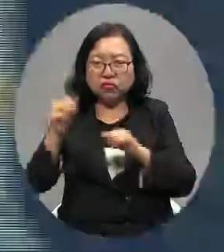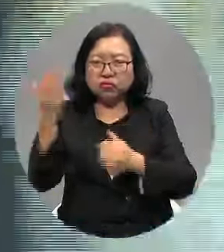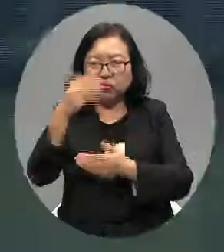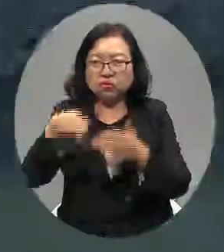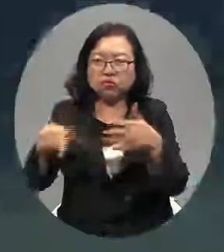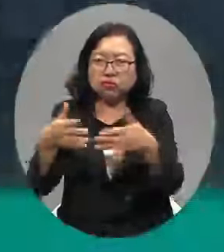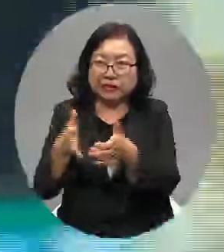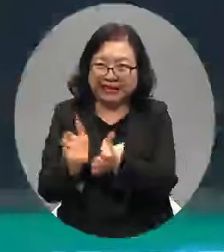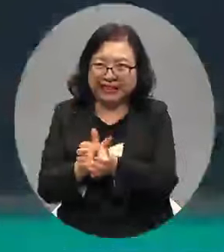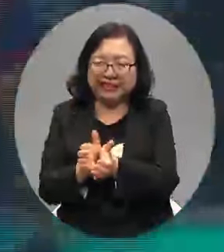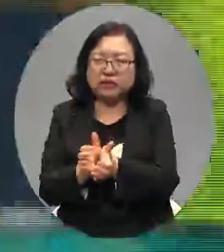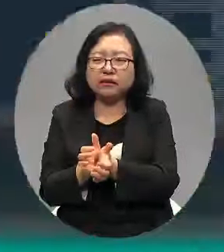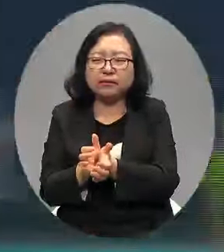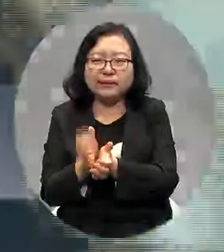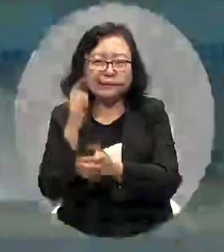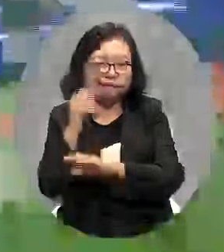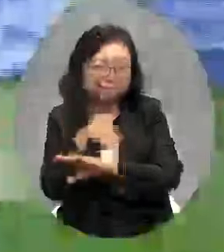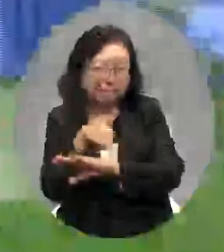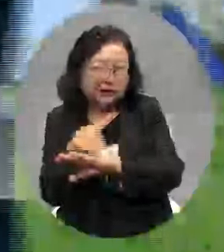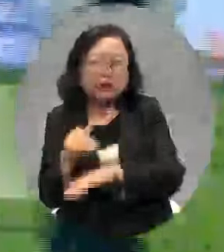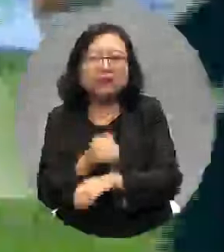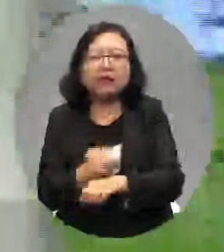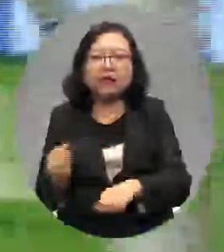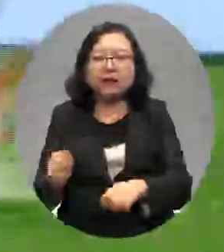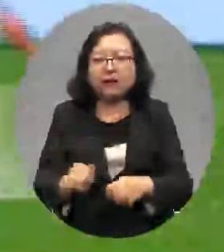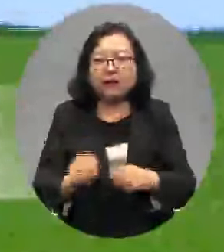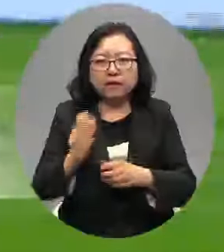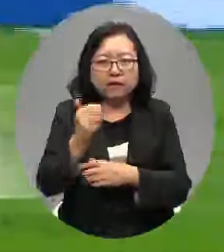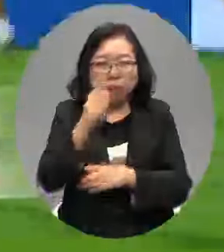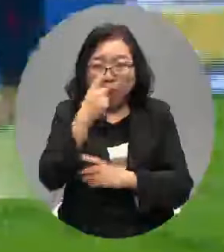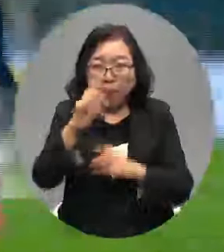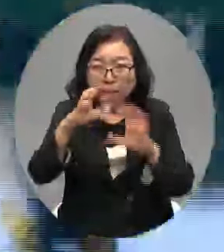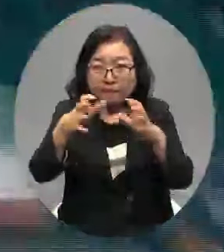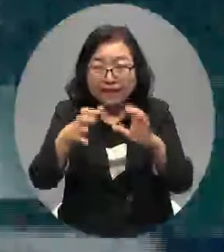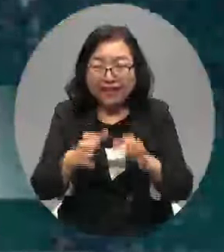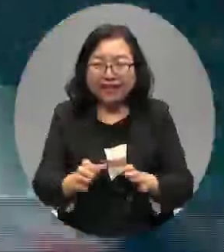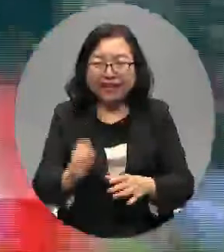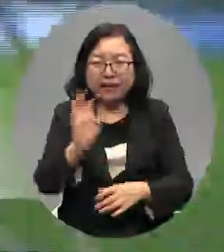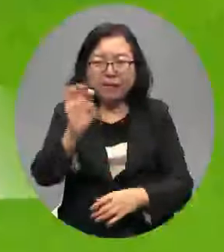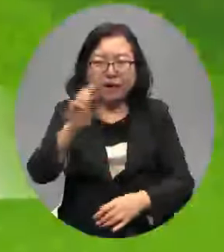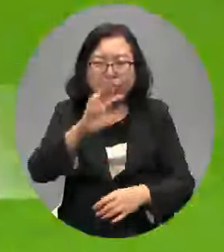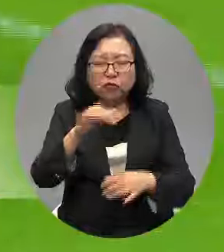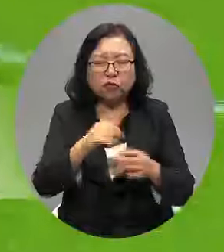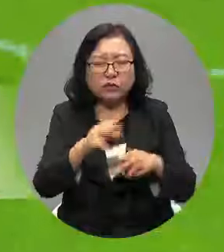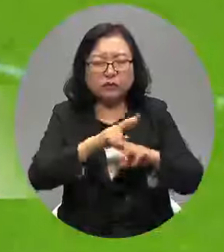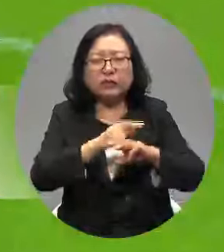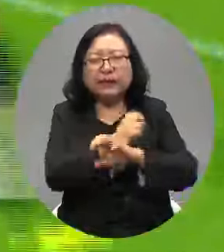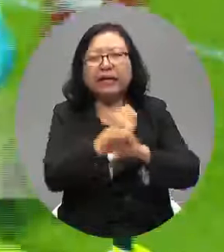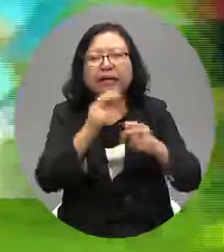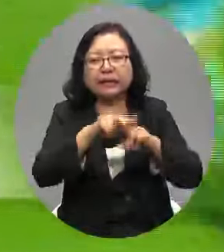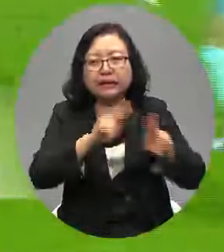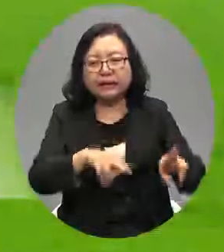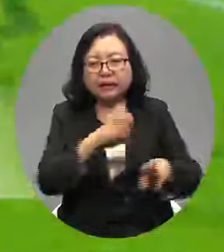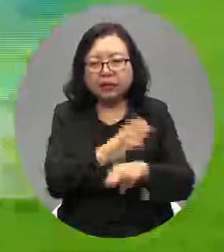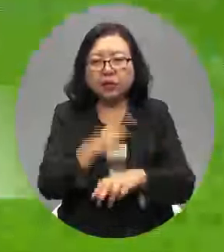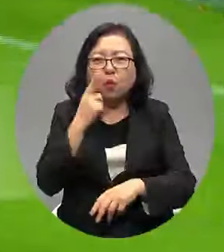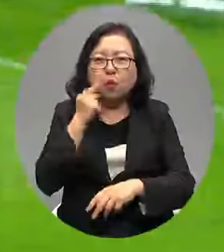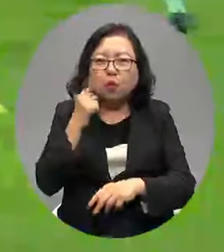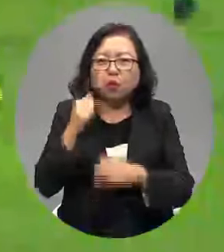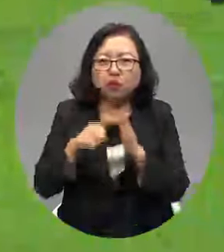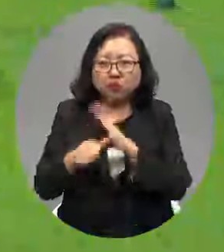빼들었습니다. 브라질 출신 파울리뉴는 자녀 연봉을 주고 계약을 해지했고 일본의 미유키도